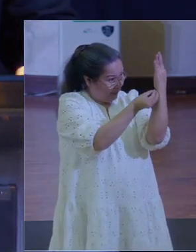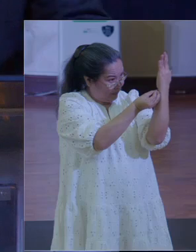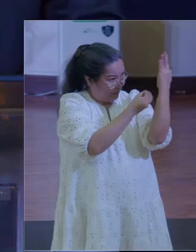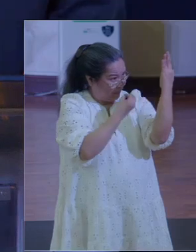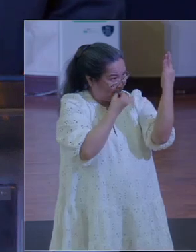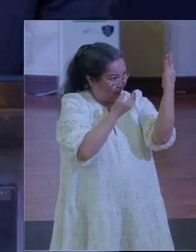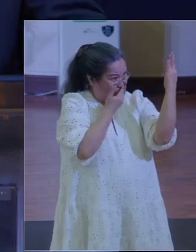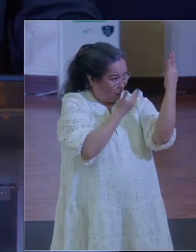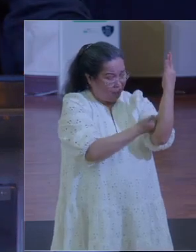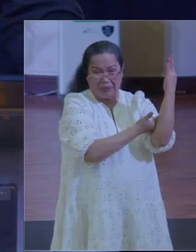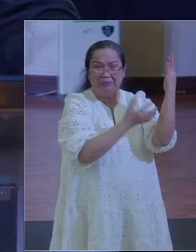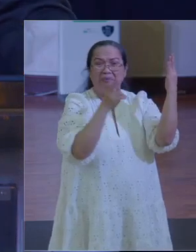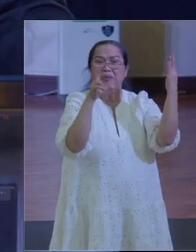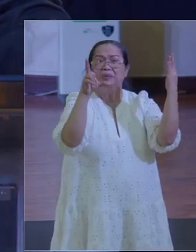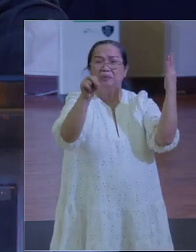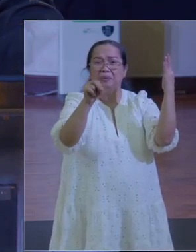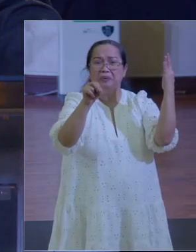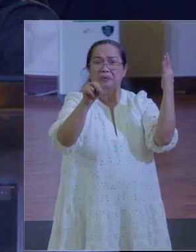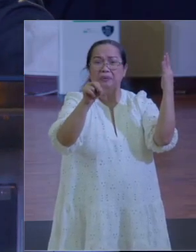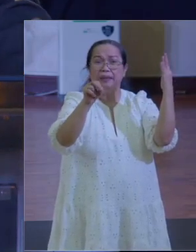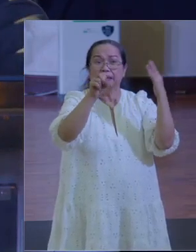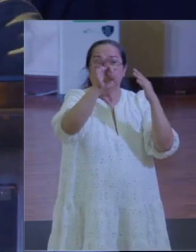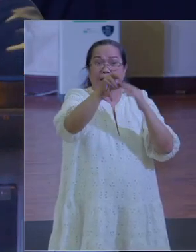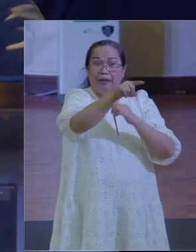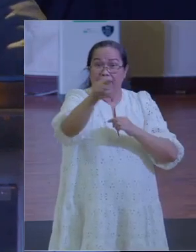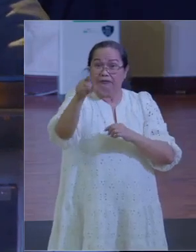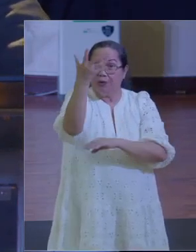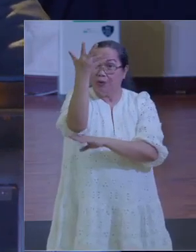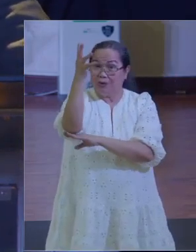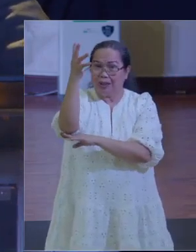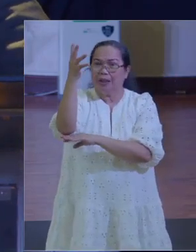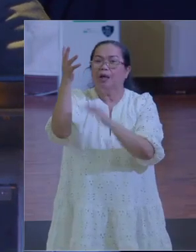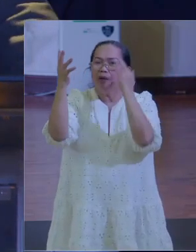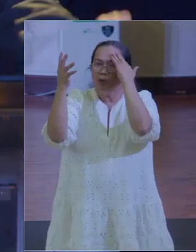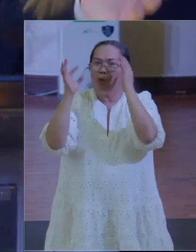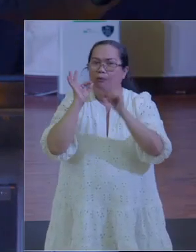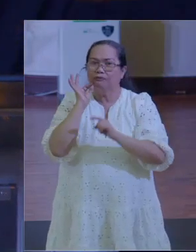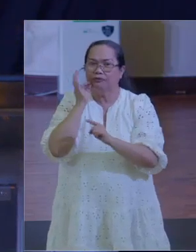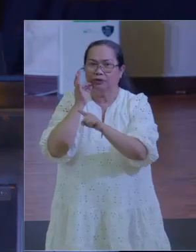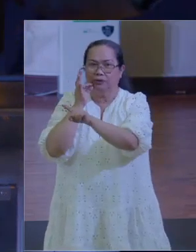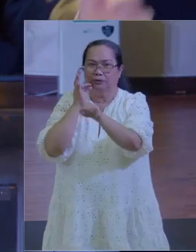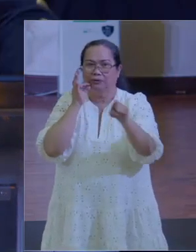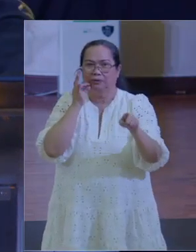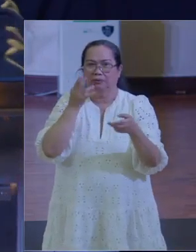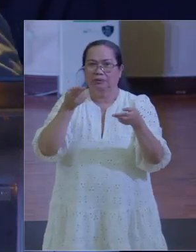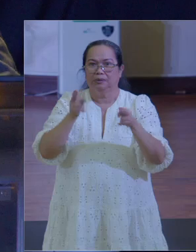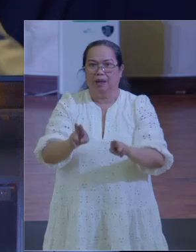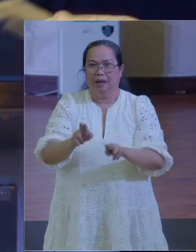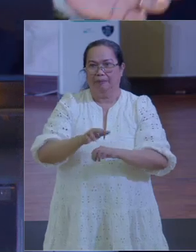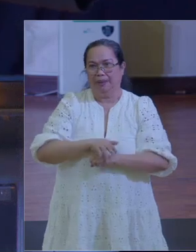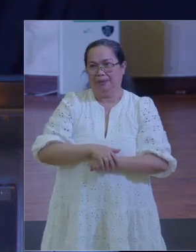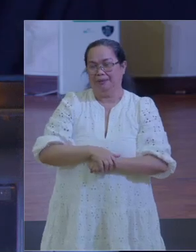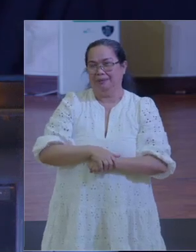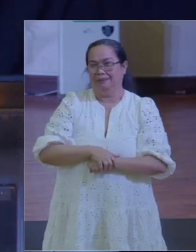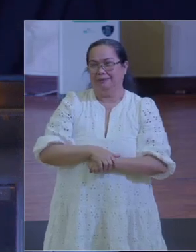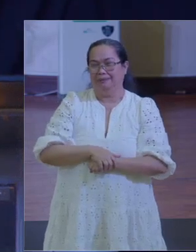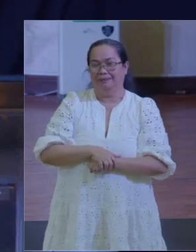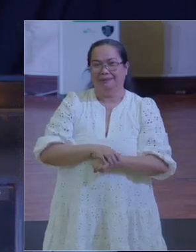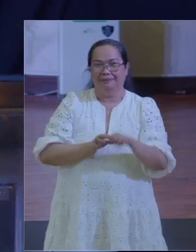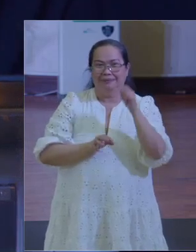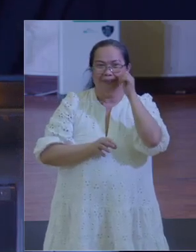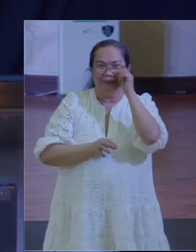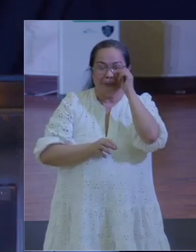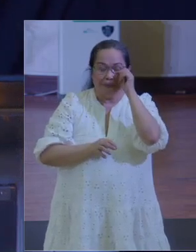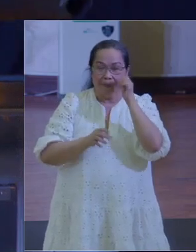puno ay nakikilala sa kanyang sariling bunga. By their fruit you shall know them. Sa magitan ng